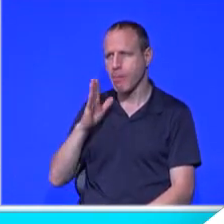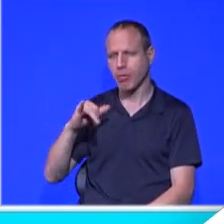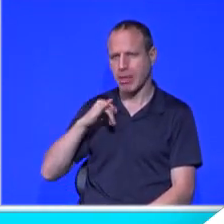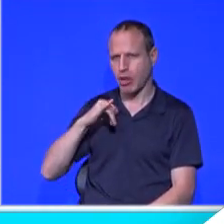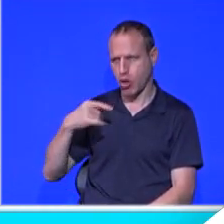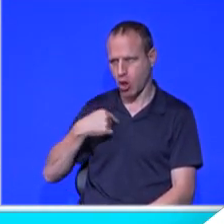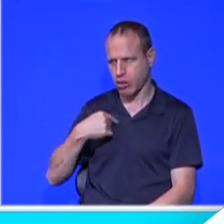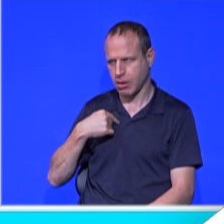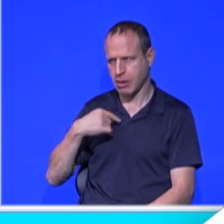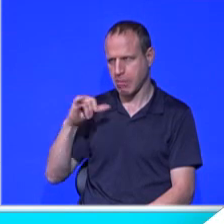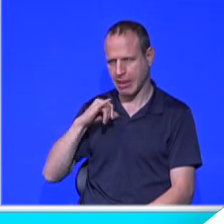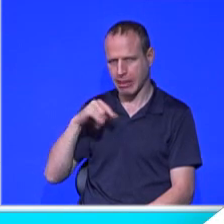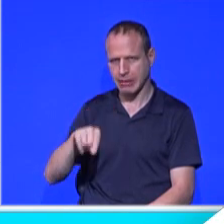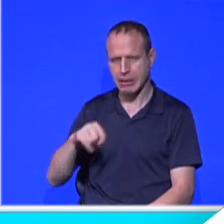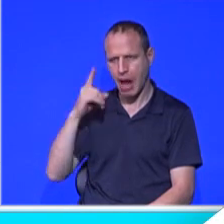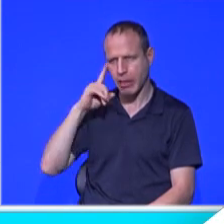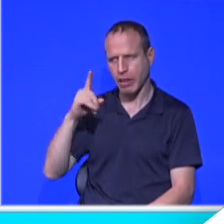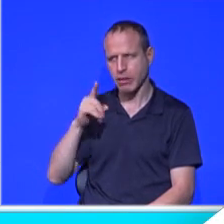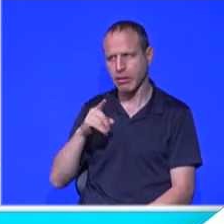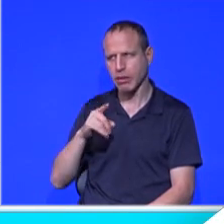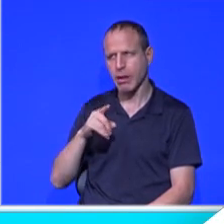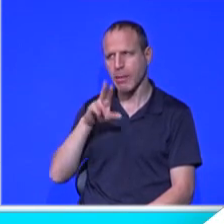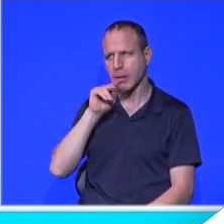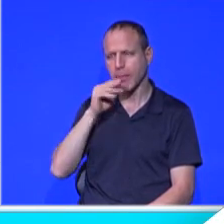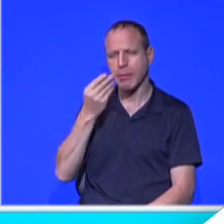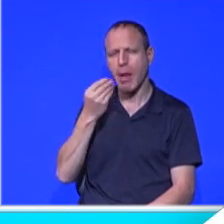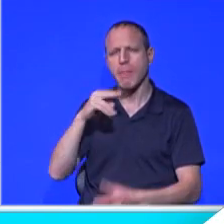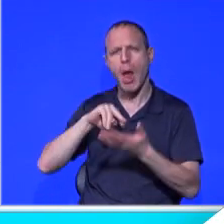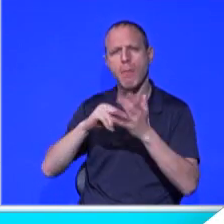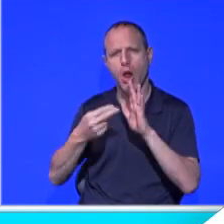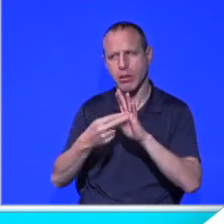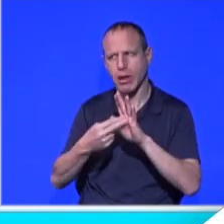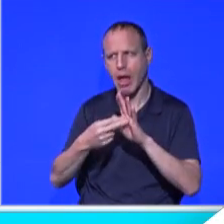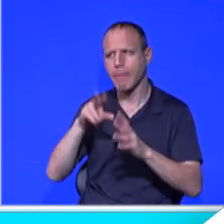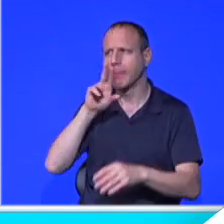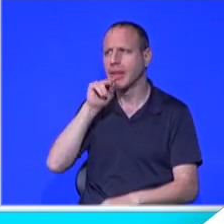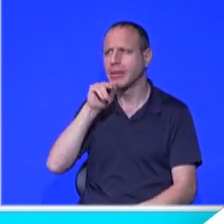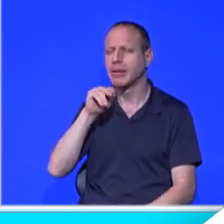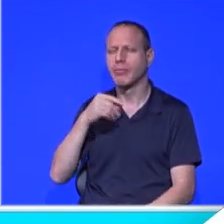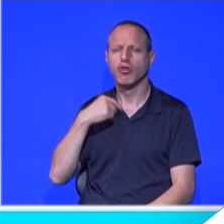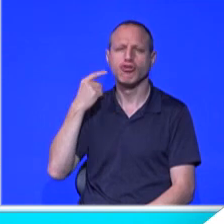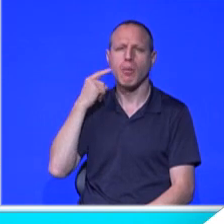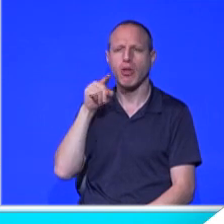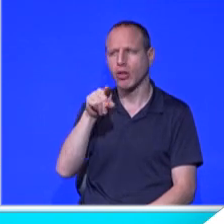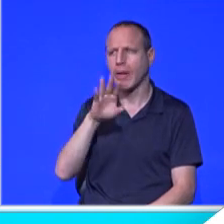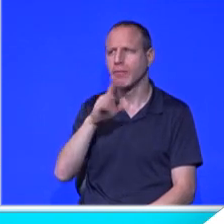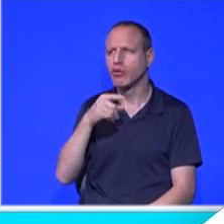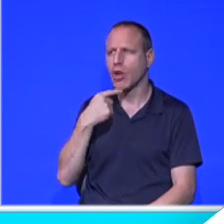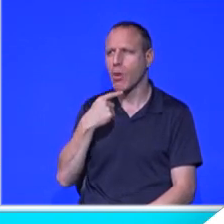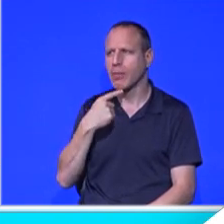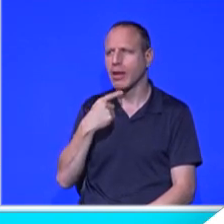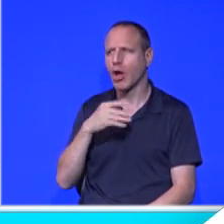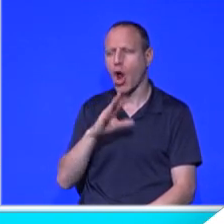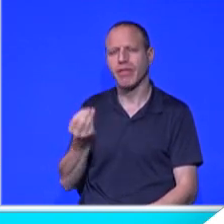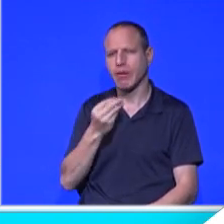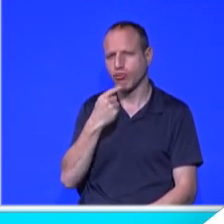אותי בעניין הזה לדעת, אתה יודע, מדברים היום הרבה על פוליטיקה, מדברים, אני שומעת אותך וכל מה שאתה אומר, וכל